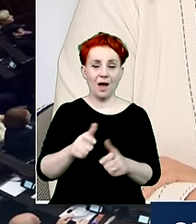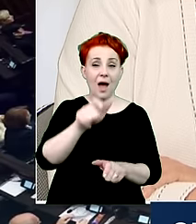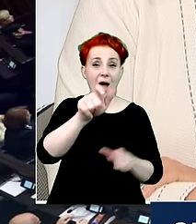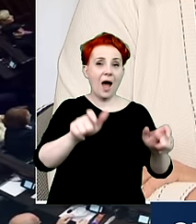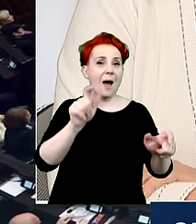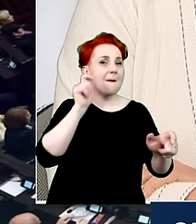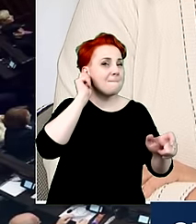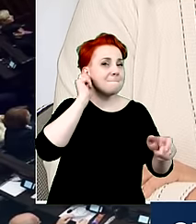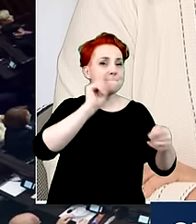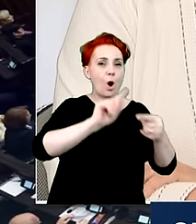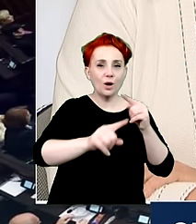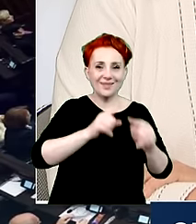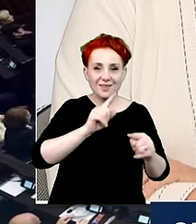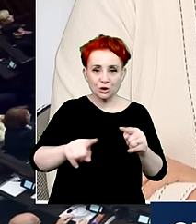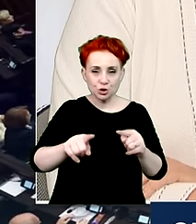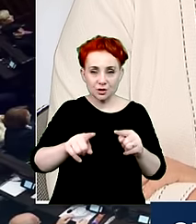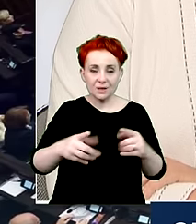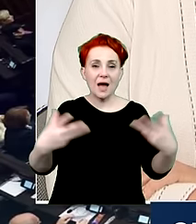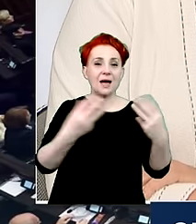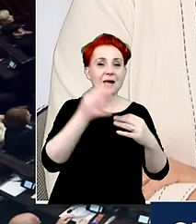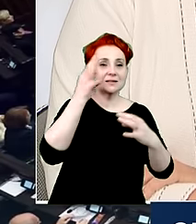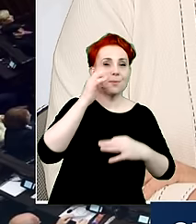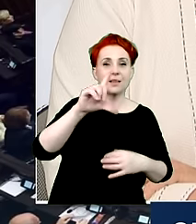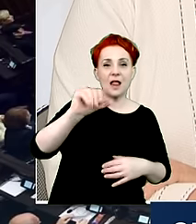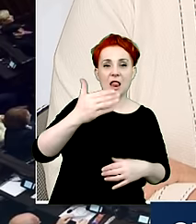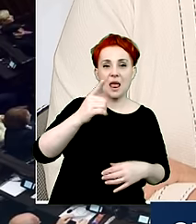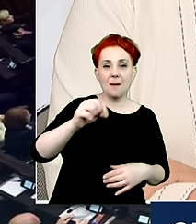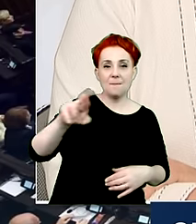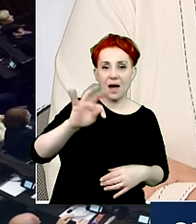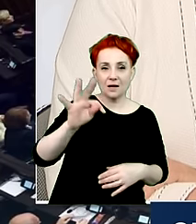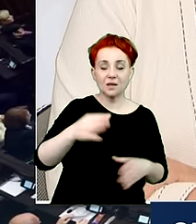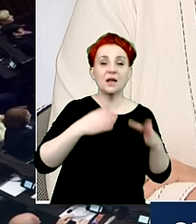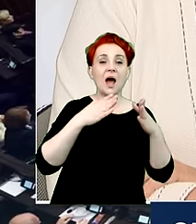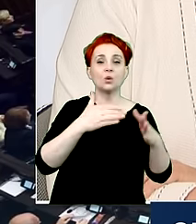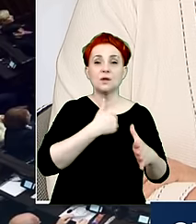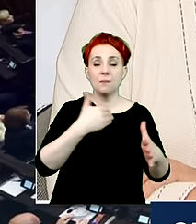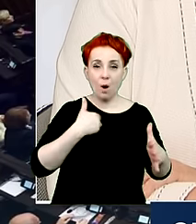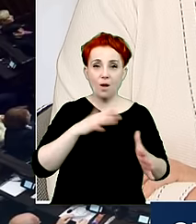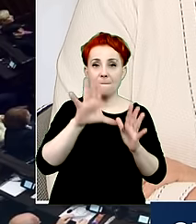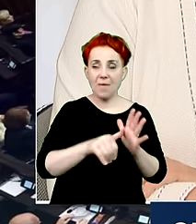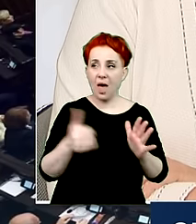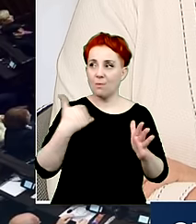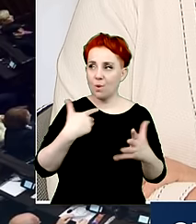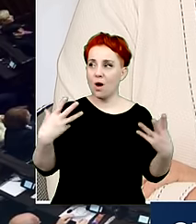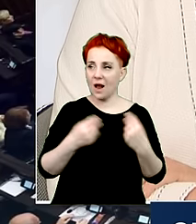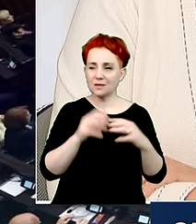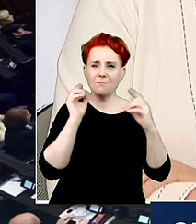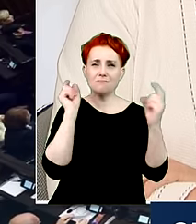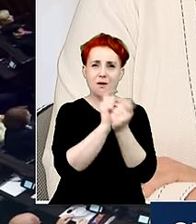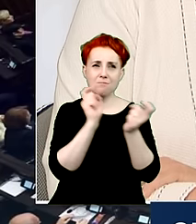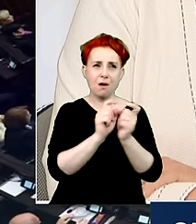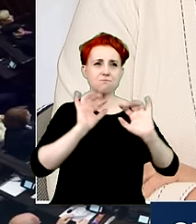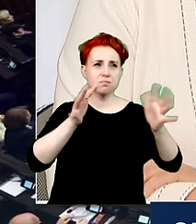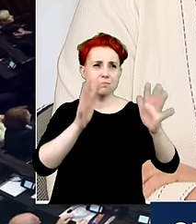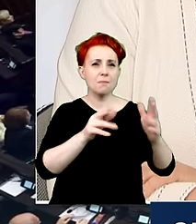polityczki i posłanki lewicy razem z panią Lempart na ulicach polskich miast ramię w ramię protestowały, opluwały policjantów, krzyczały wulgarne